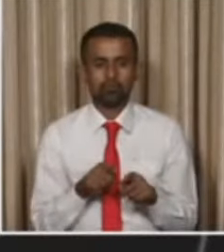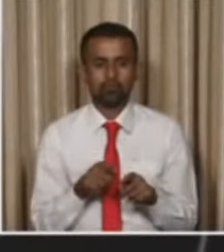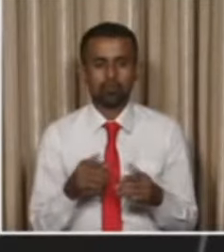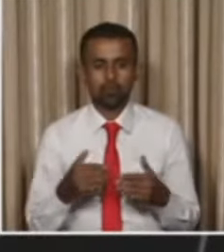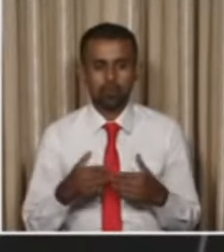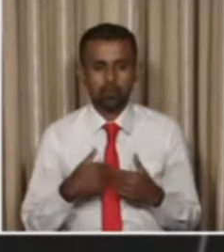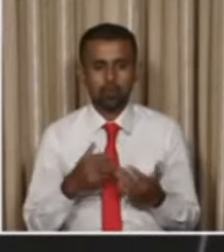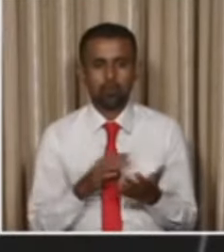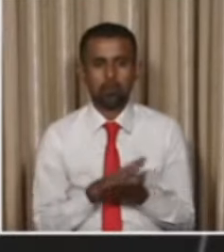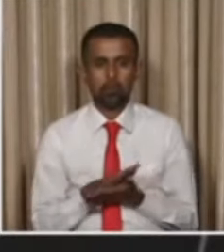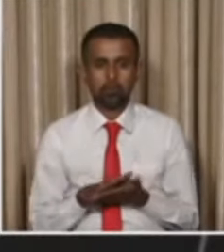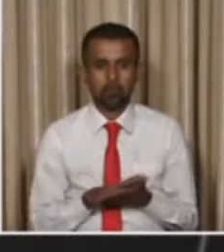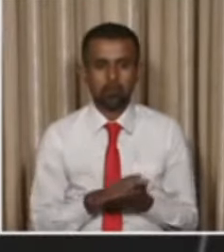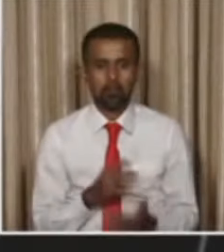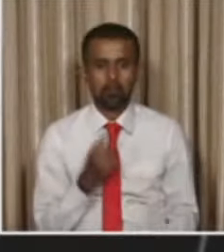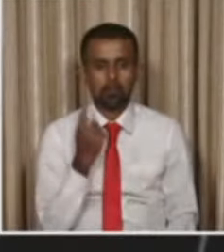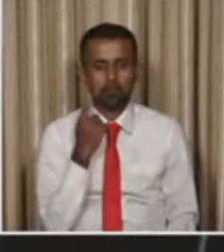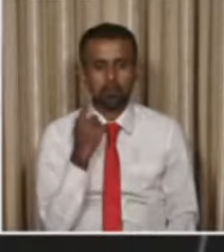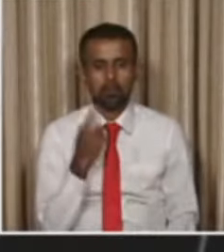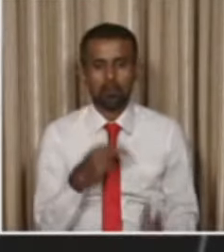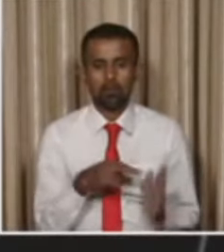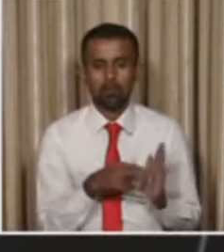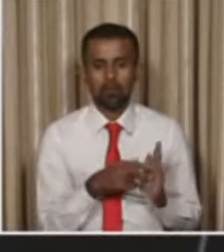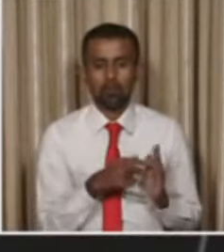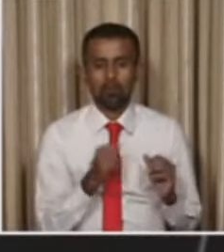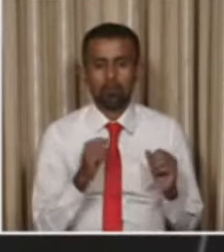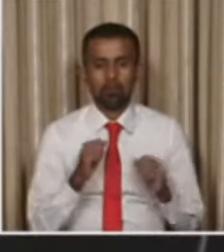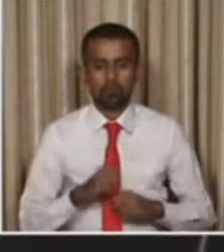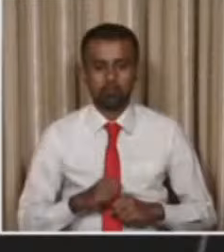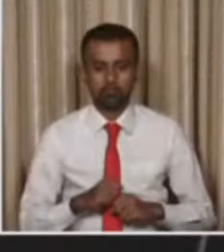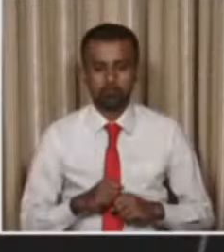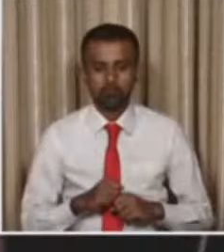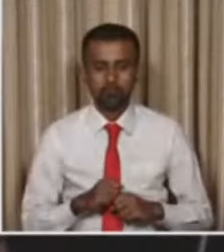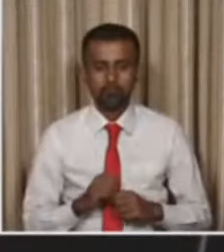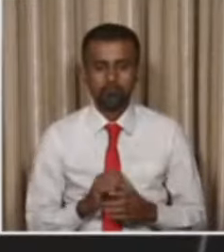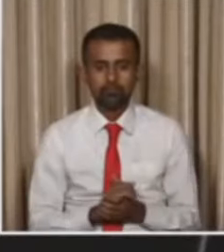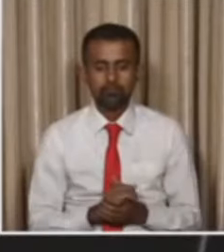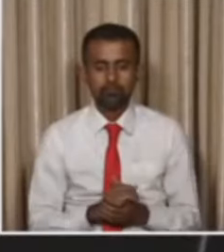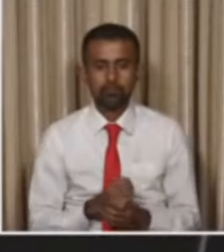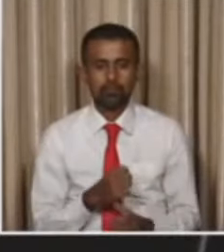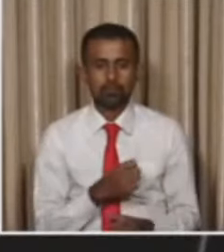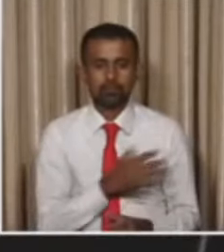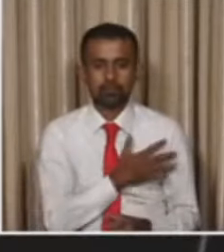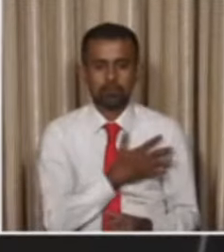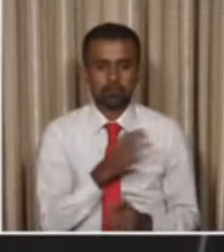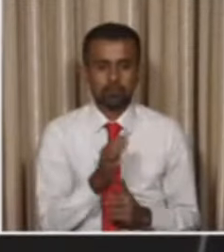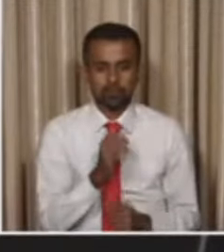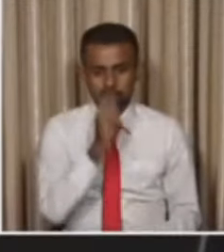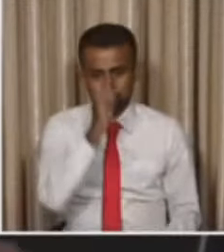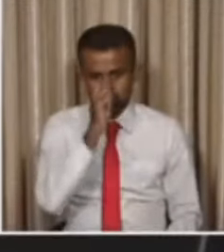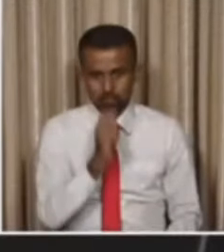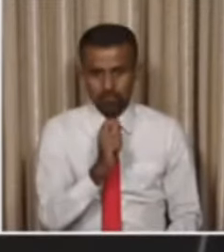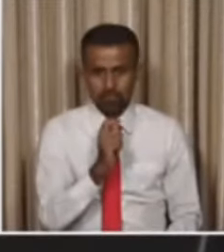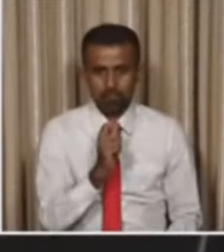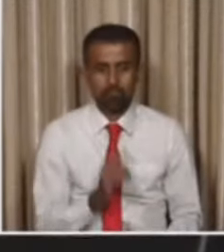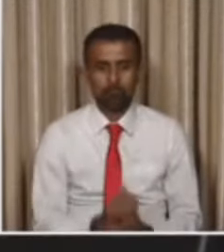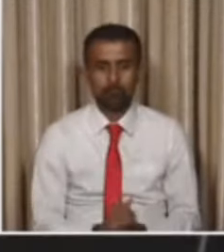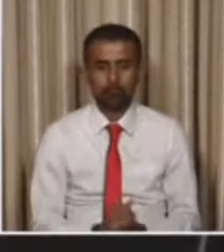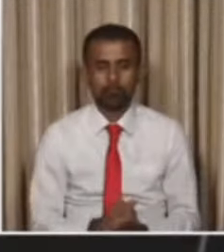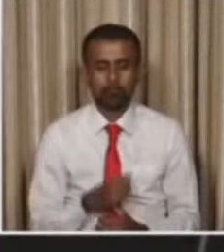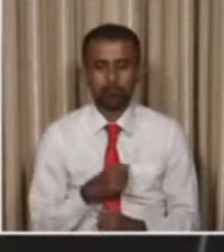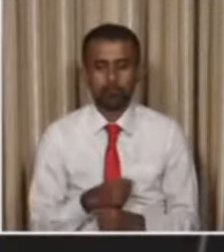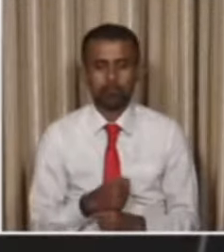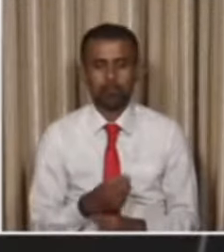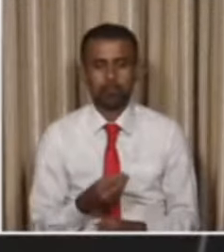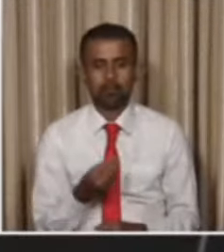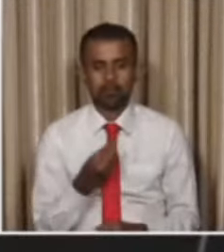බොහොම පැහැදිලිව දන්නවා මේ ආර්ථික කඩාවැටීමේදී ගෝඨාභය රාජපක්ෂ ජනාධිපතිතුමා ආණ්ඩුවක්